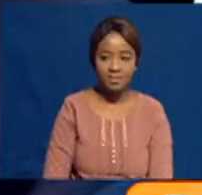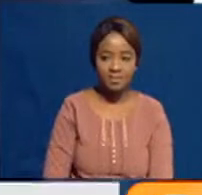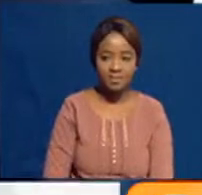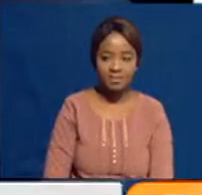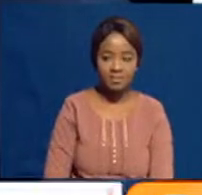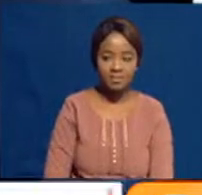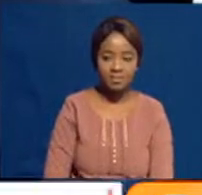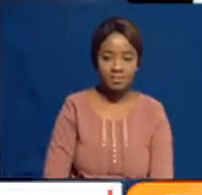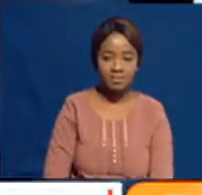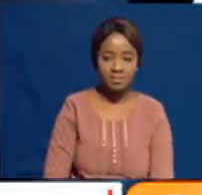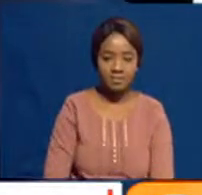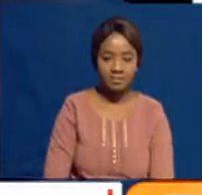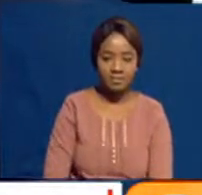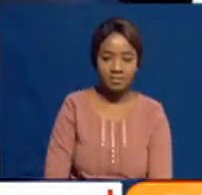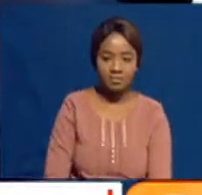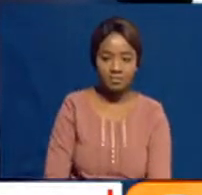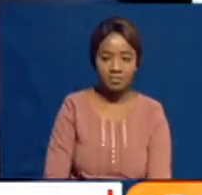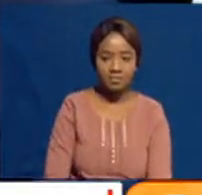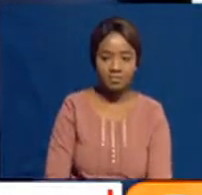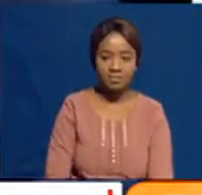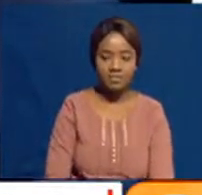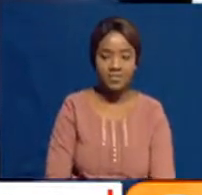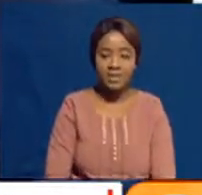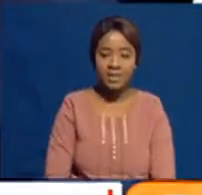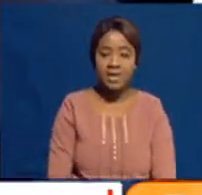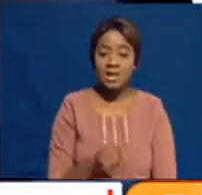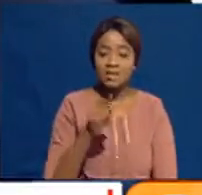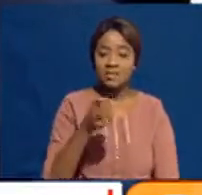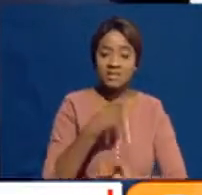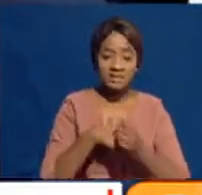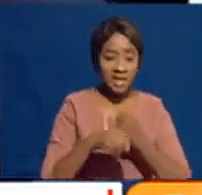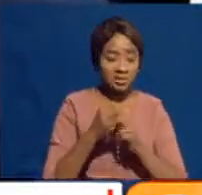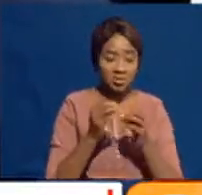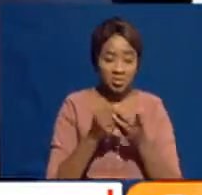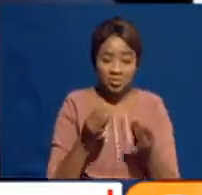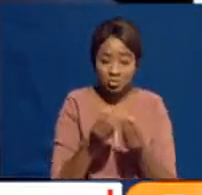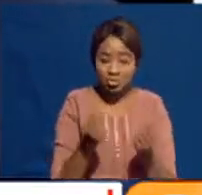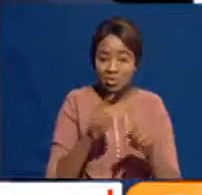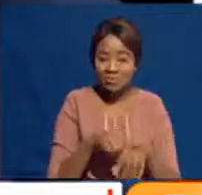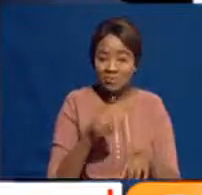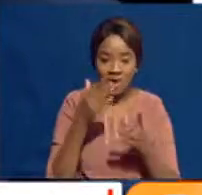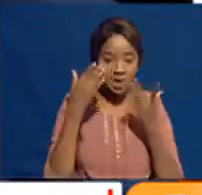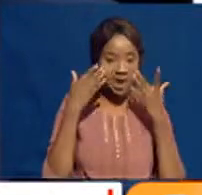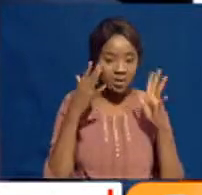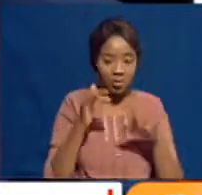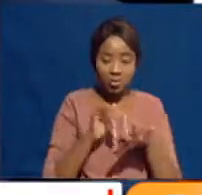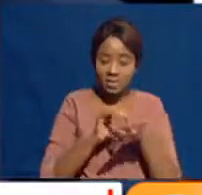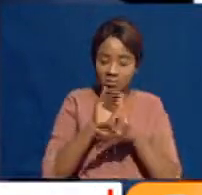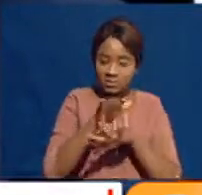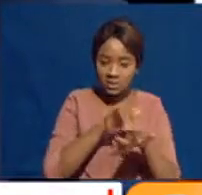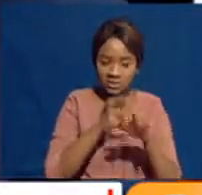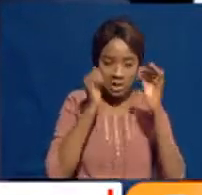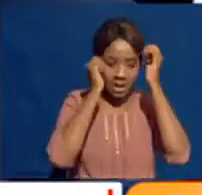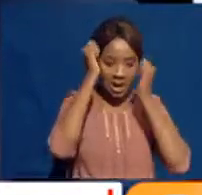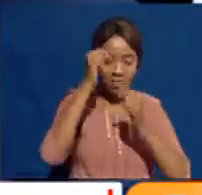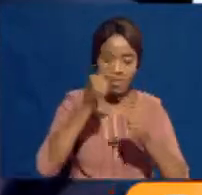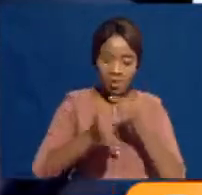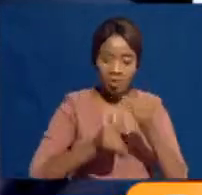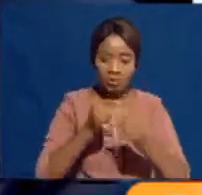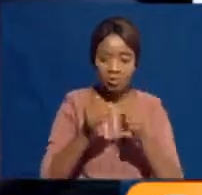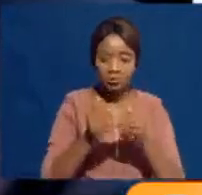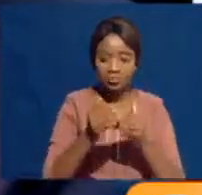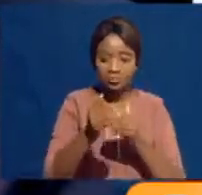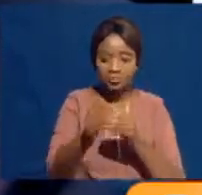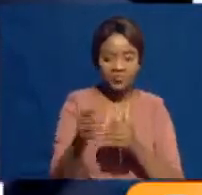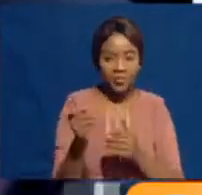operation might last, I don't know how long, maybe a few months. But we are not going to withdraw